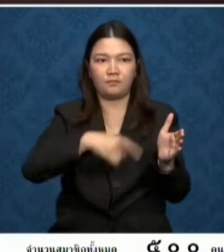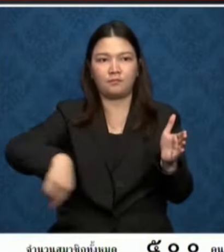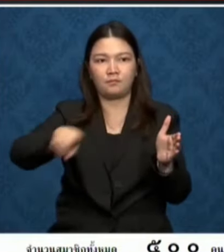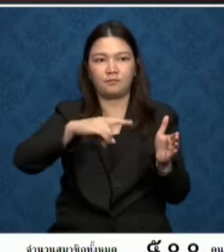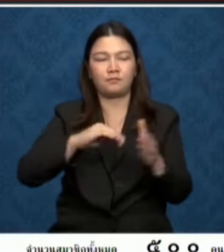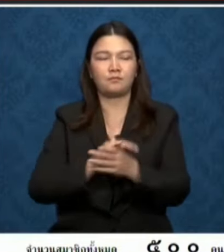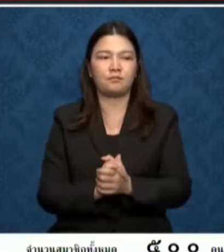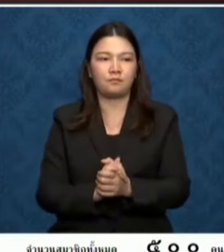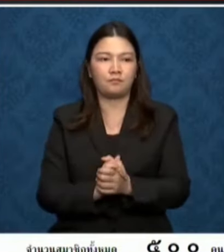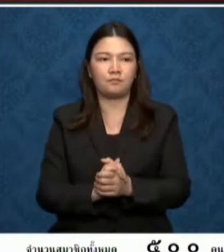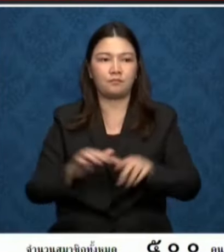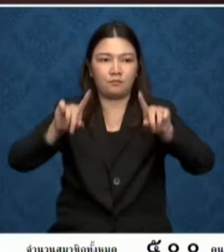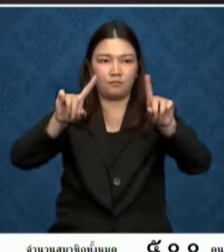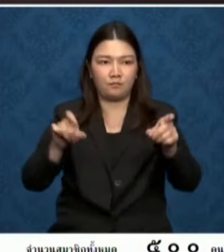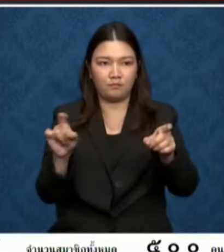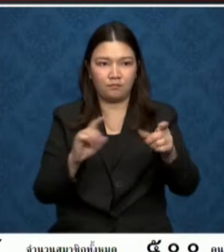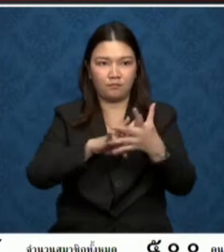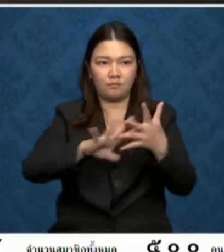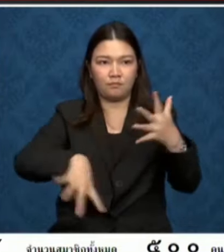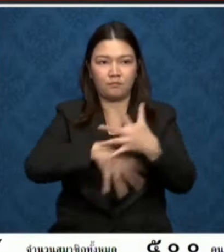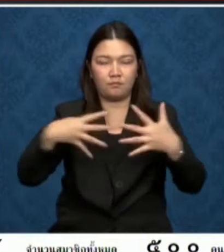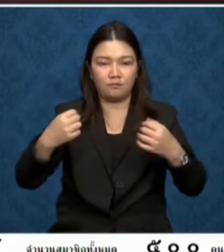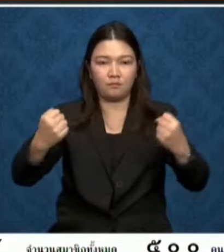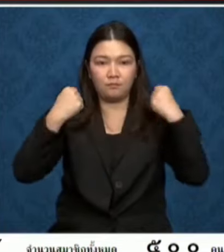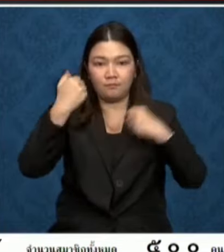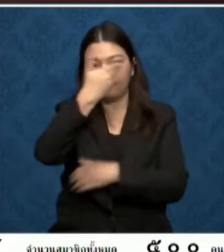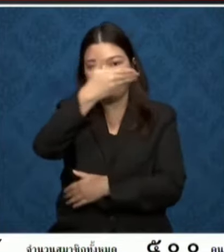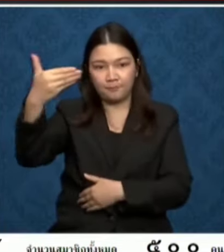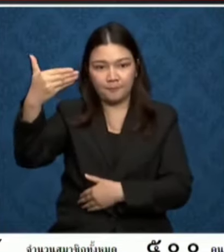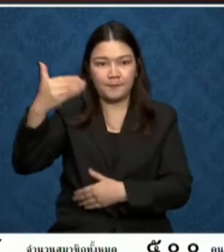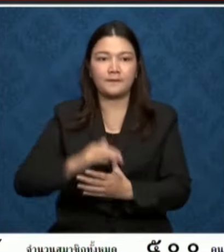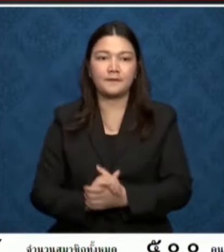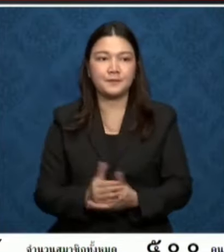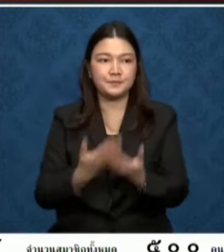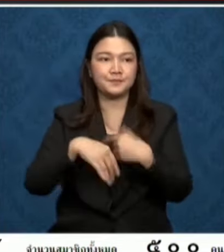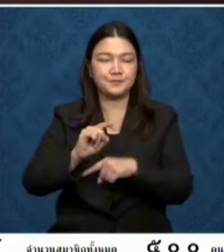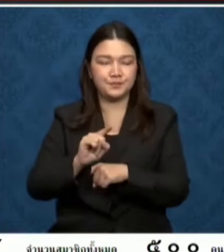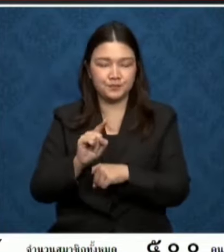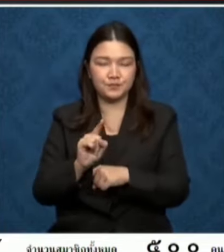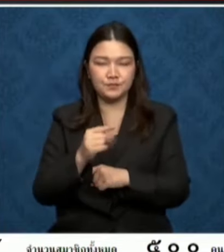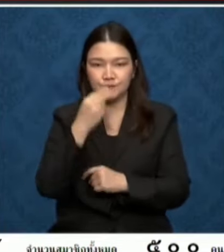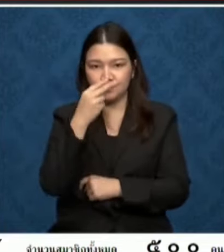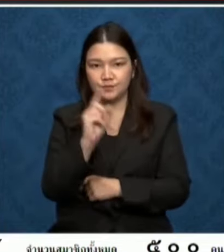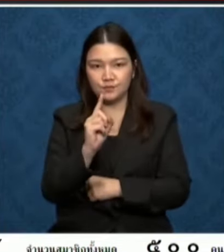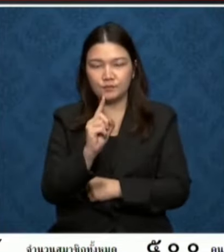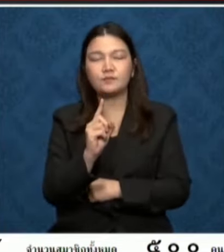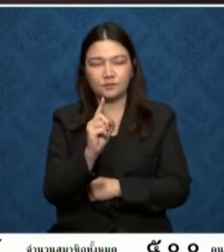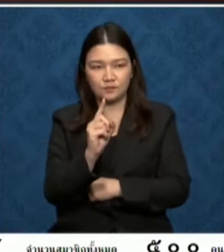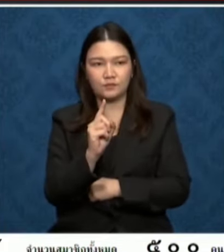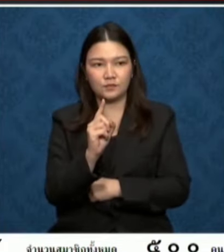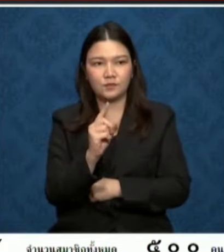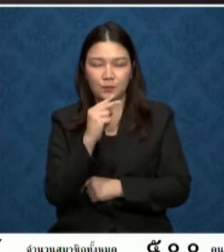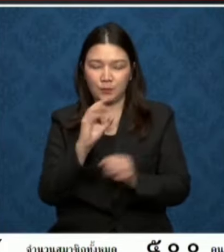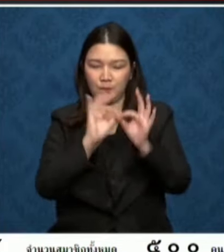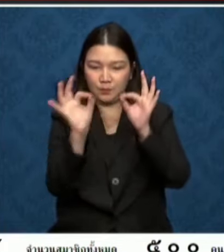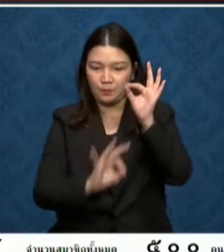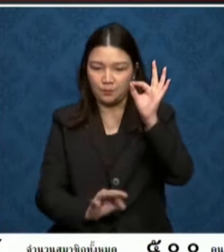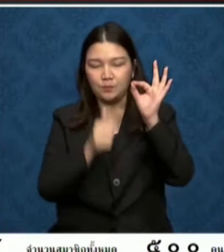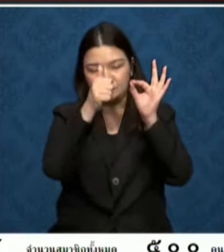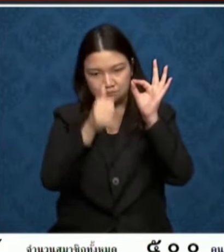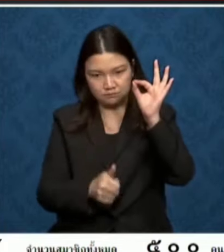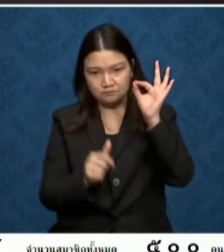2580ค่ะในวงเล็บค่ะแผนพลังงานชาติค่ะโครงการนี้นะคะดูในรายละเอียดเป็นโครงการที่ดีค่ะท่านประธานก็จ